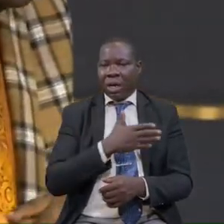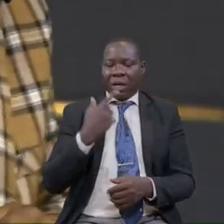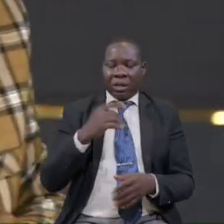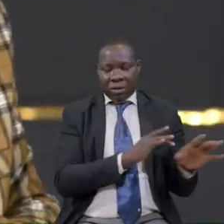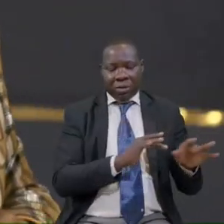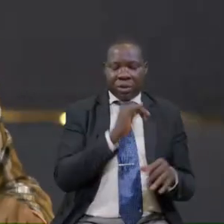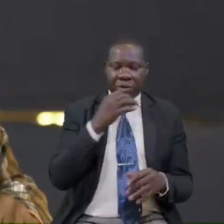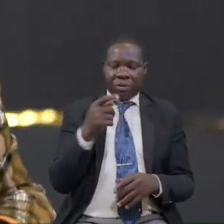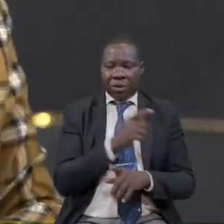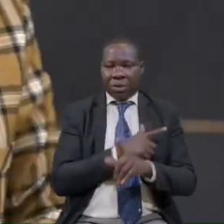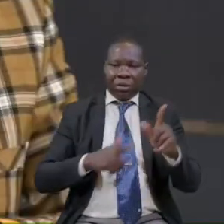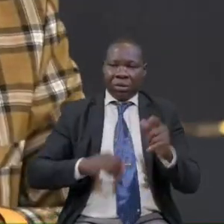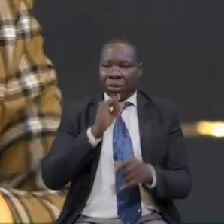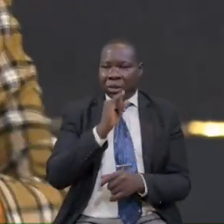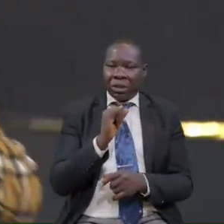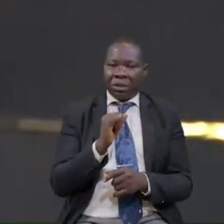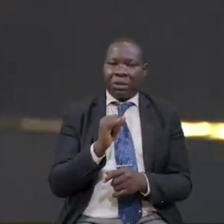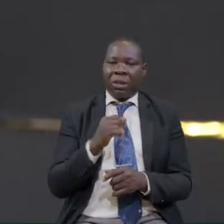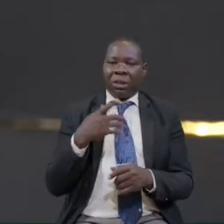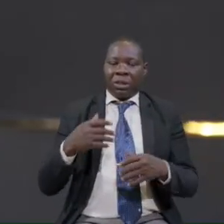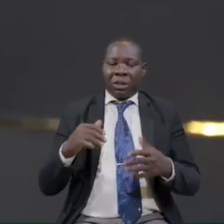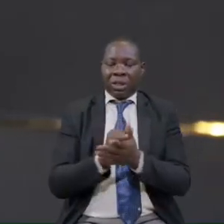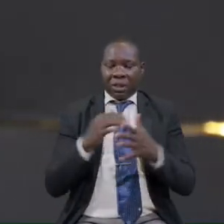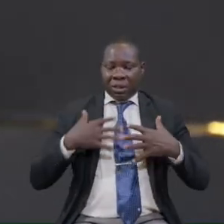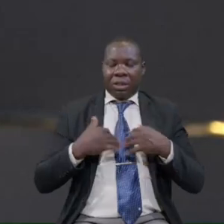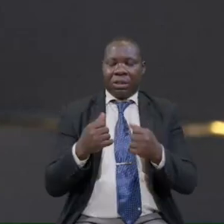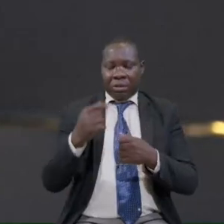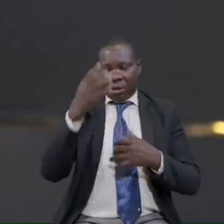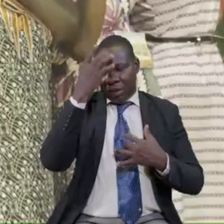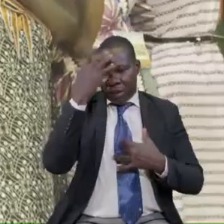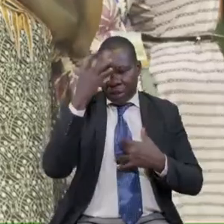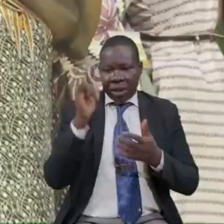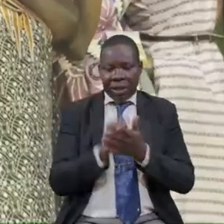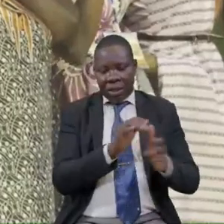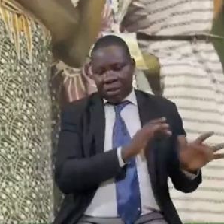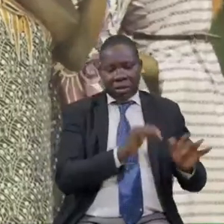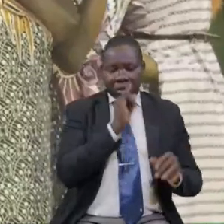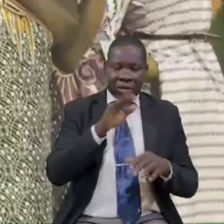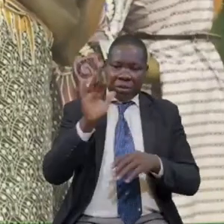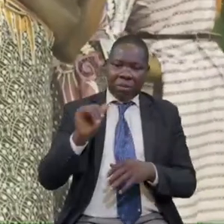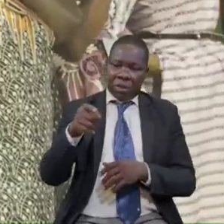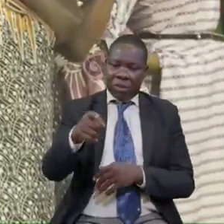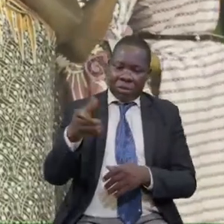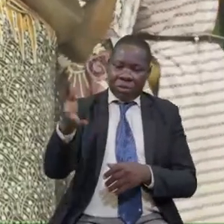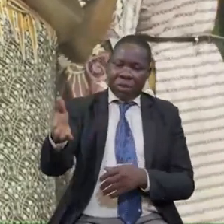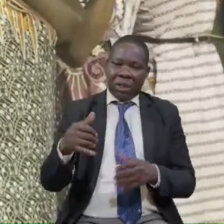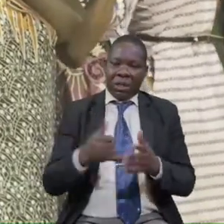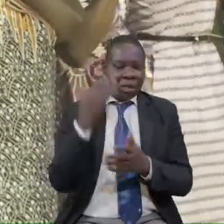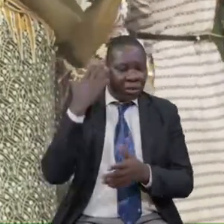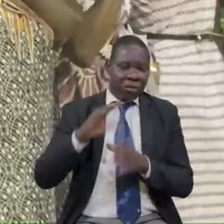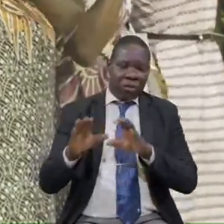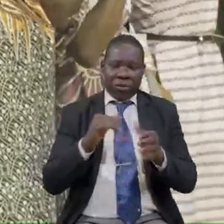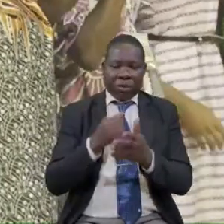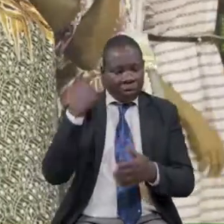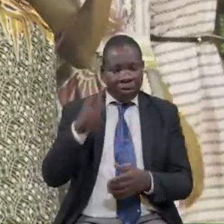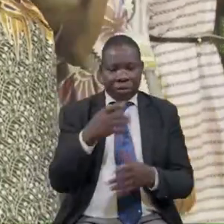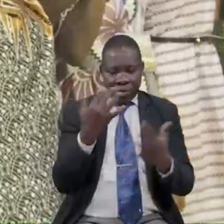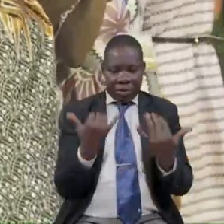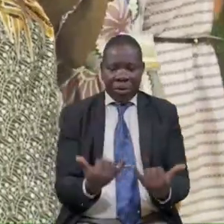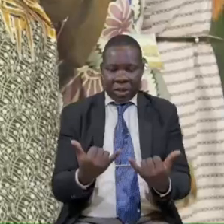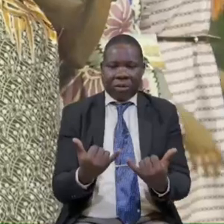du Seigneur est là, qui guérit le malade, la compassion là, est là. Le Seigneur le fera pour vous